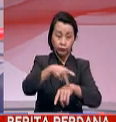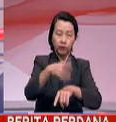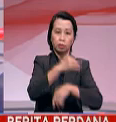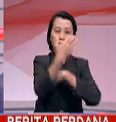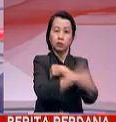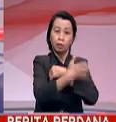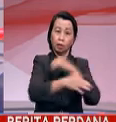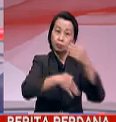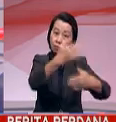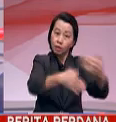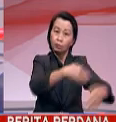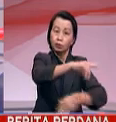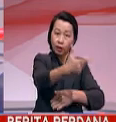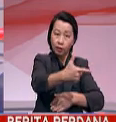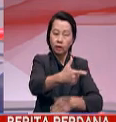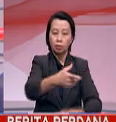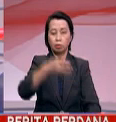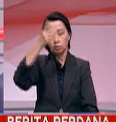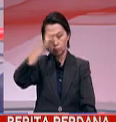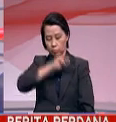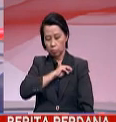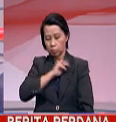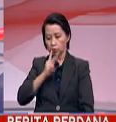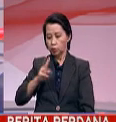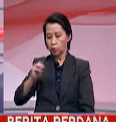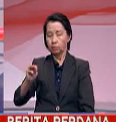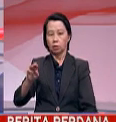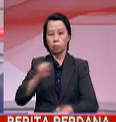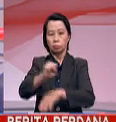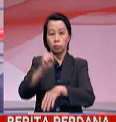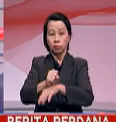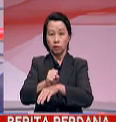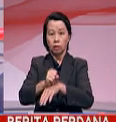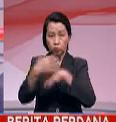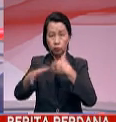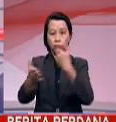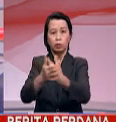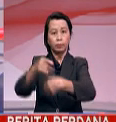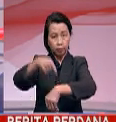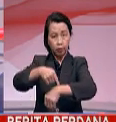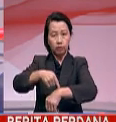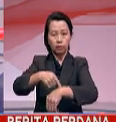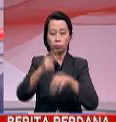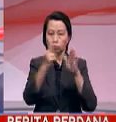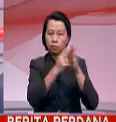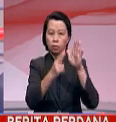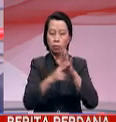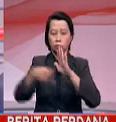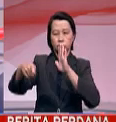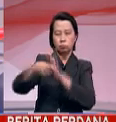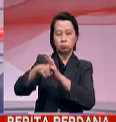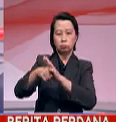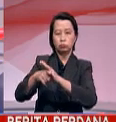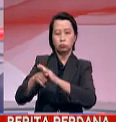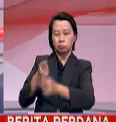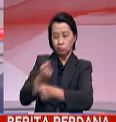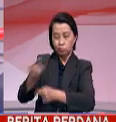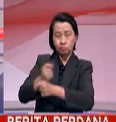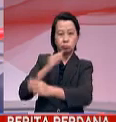Menteri Komunikasi dan Multimedia Datuk Saifuddin Abdullah, Singapura tiba masanya undang-undang anti-buli cyber itu